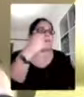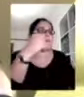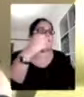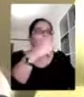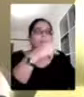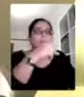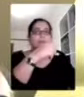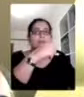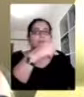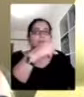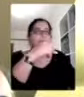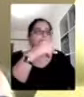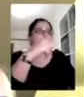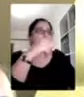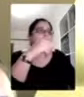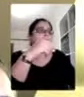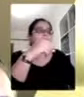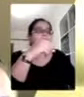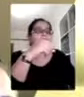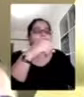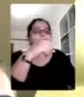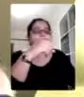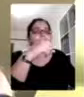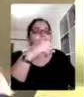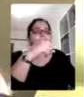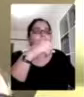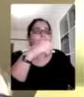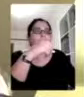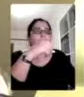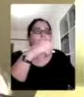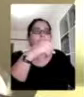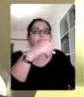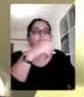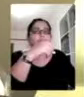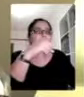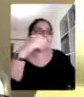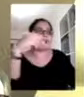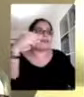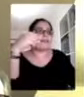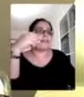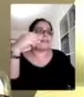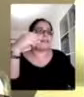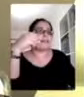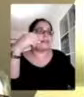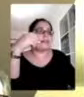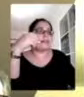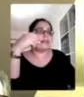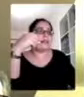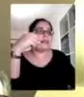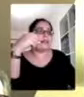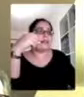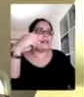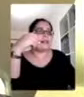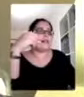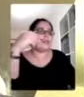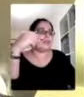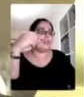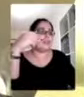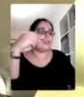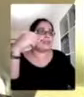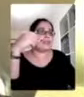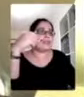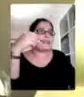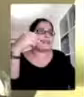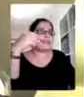yok. okuyamıyorum yazıları ya. Bu iPad şey ekranlar ufak Ya kalıyor evet, bana. aynen, ben de oradan şey yapamam. O yüzden arada bir bu tarafa bakıyorum. Bir